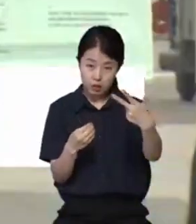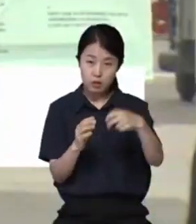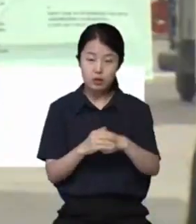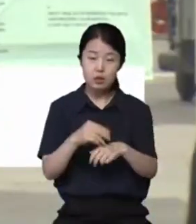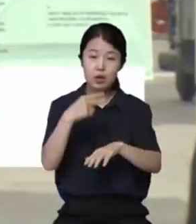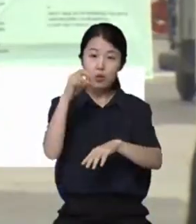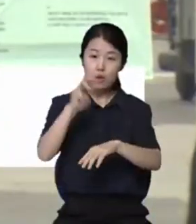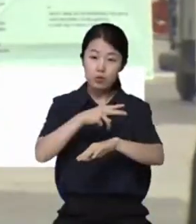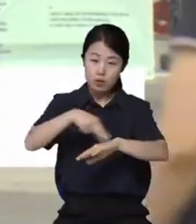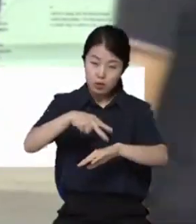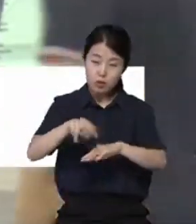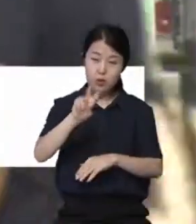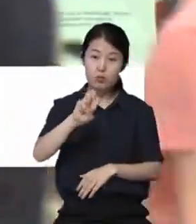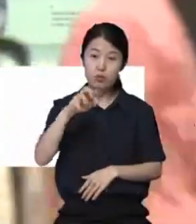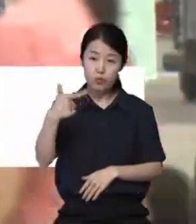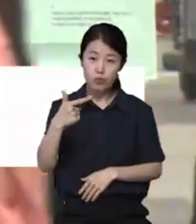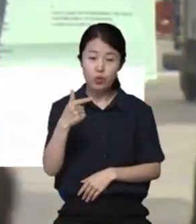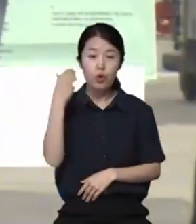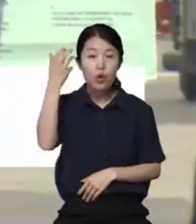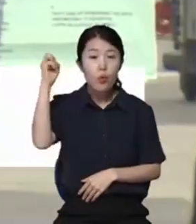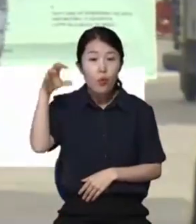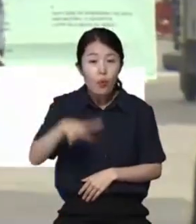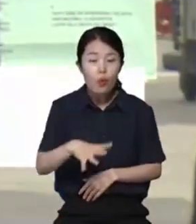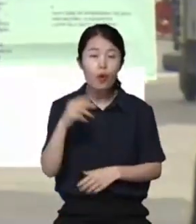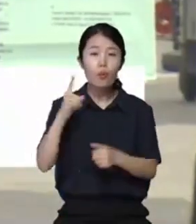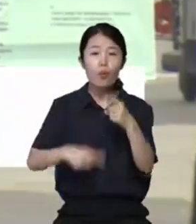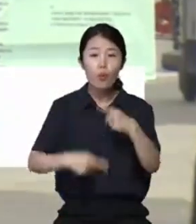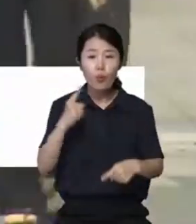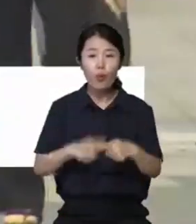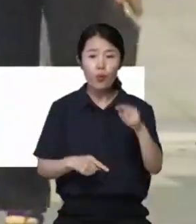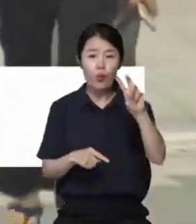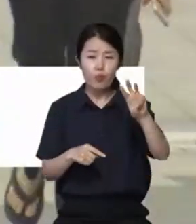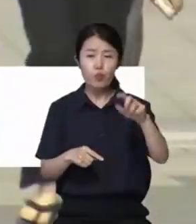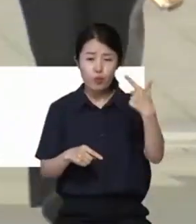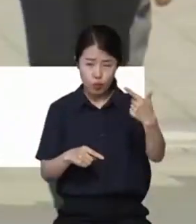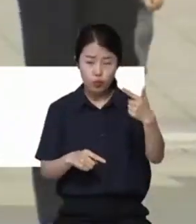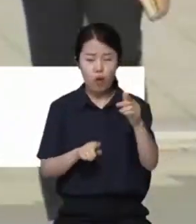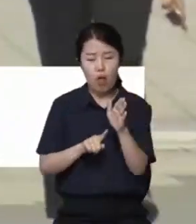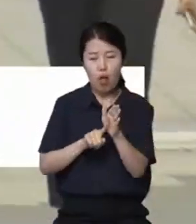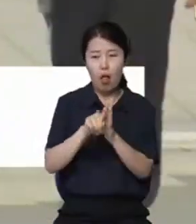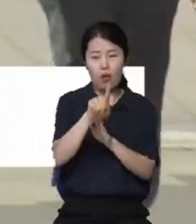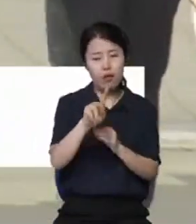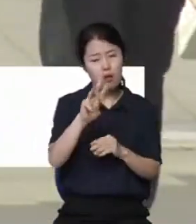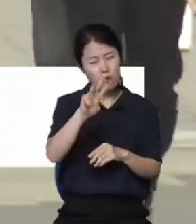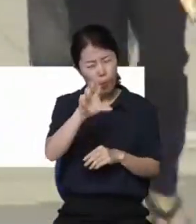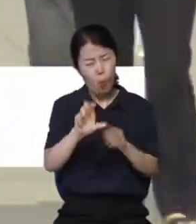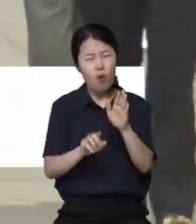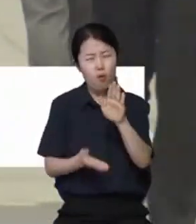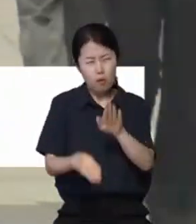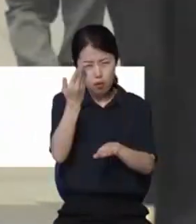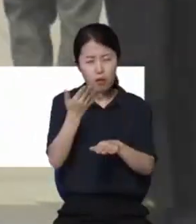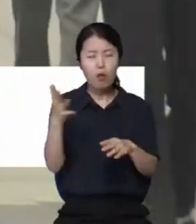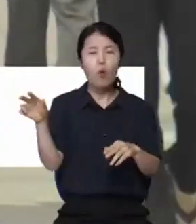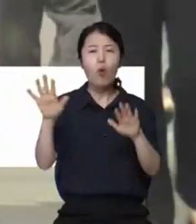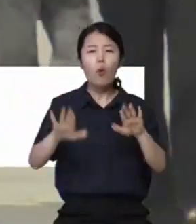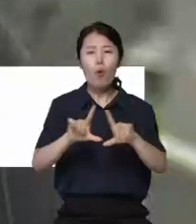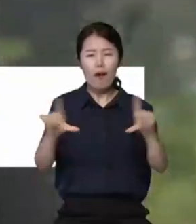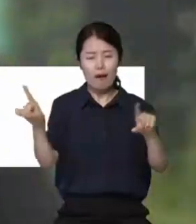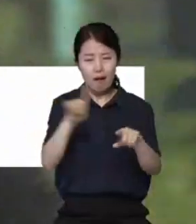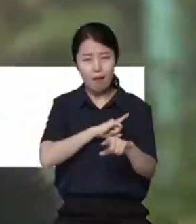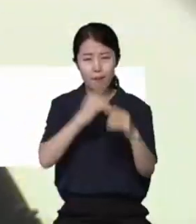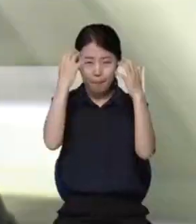광주와 신안이 36도 영광 목포 35도 등으로 광주 전남지역 대부분 35도를 웃돌면서 올들어 가장